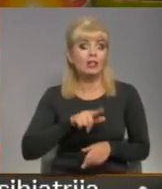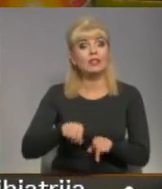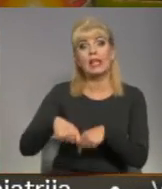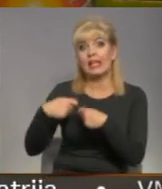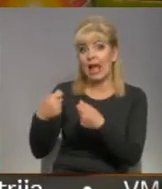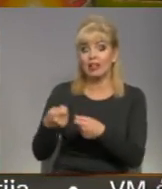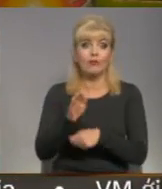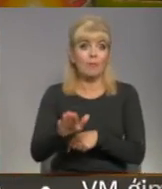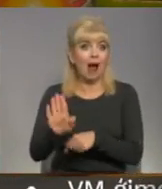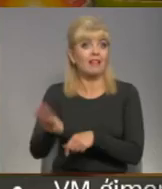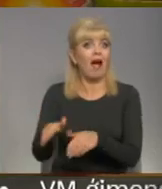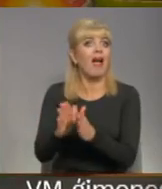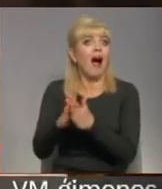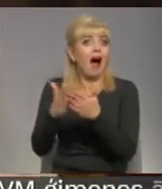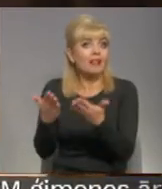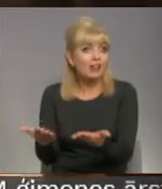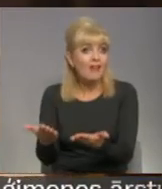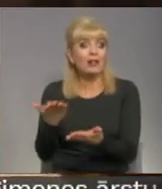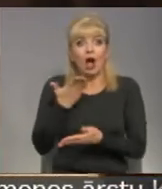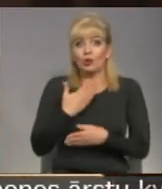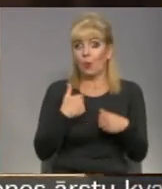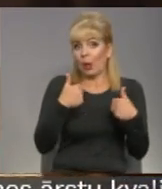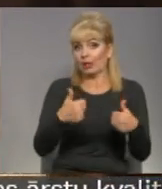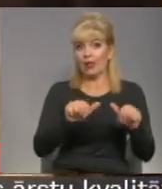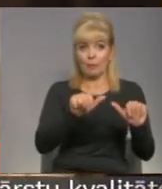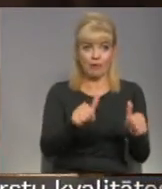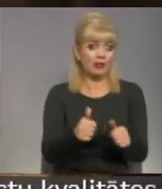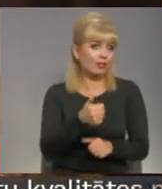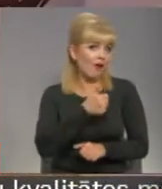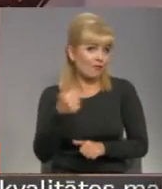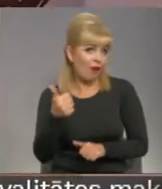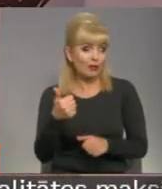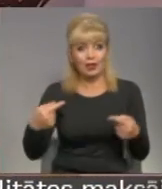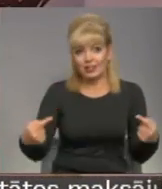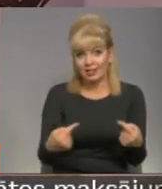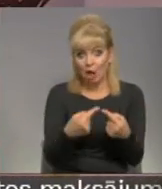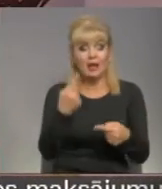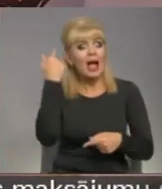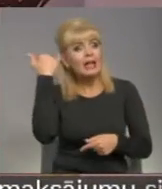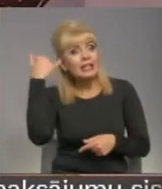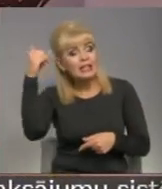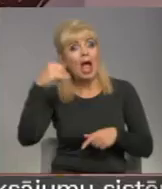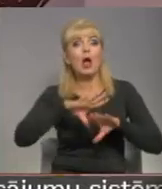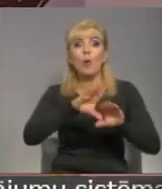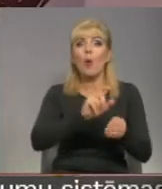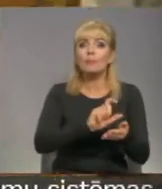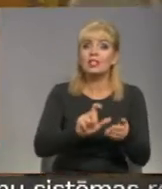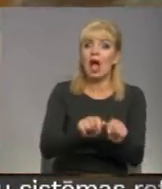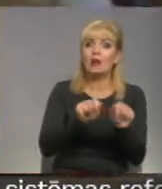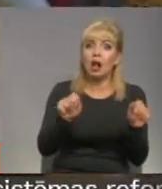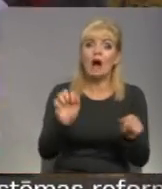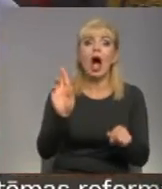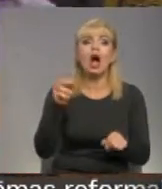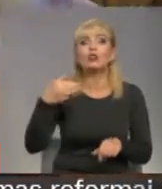uz bērniem atvērt, kā atvedu, šeit ir ļoti labs formāts, to forši atsevero. Ideja par dzējas kopkrājuma izdošanu radusies